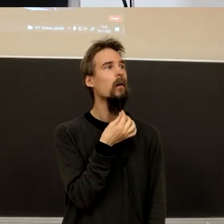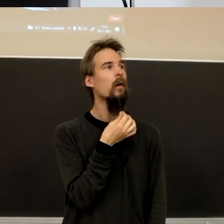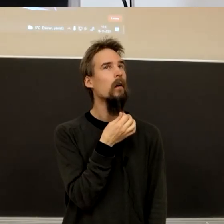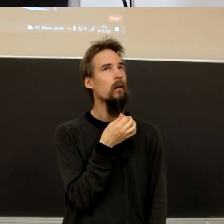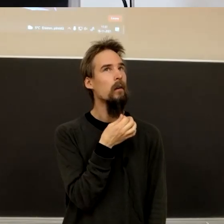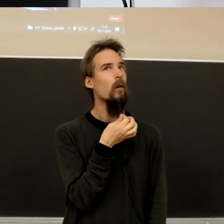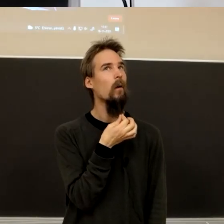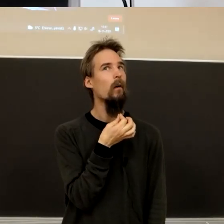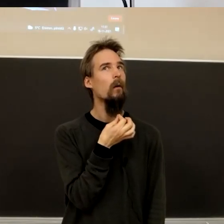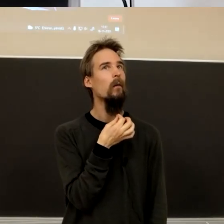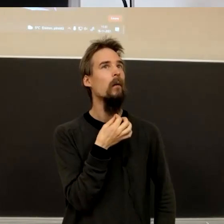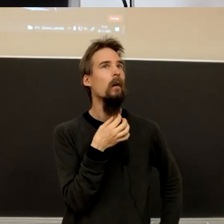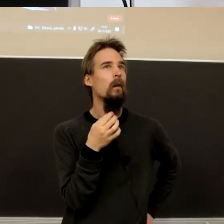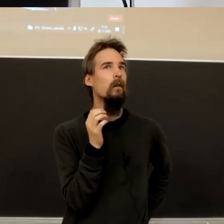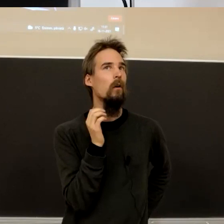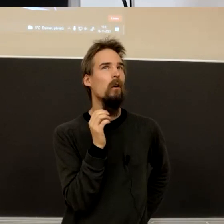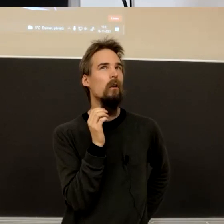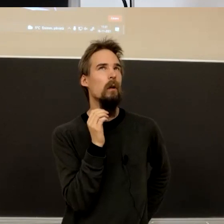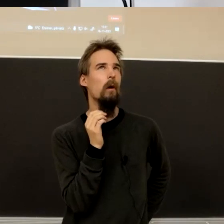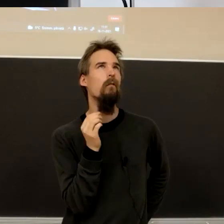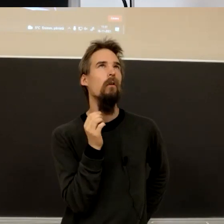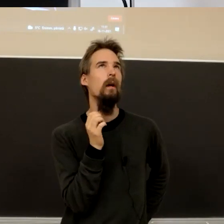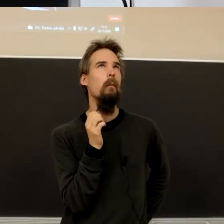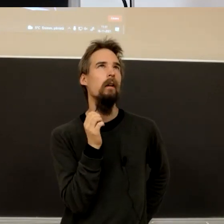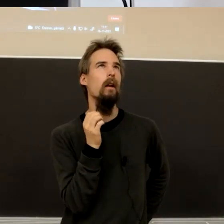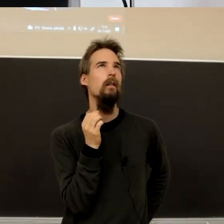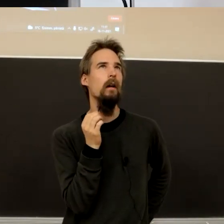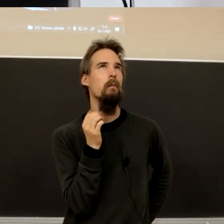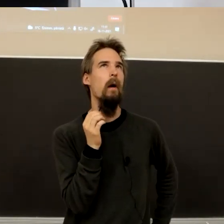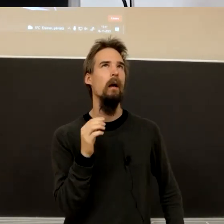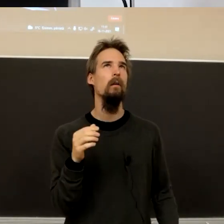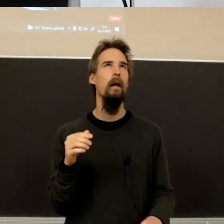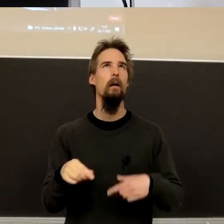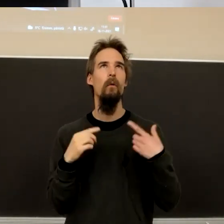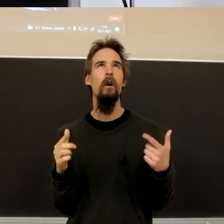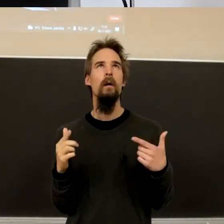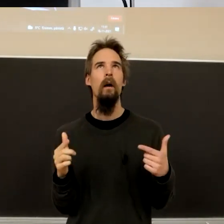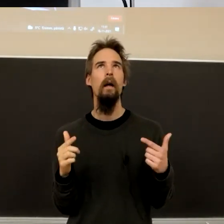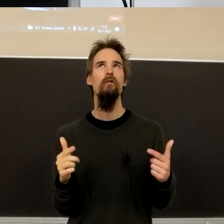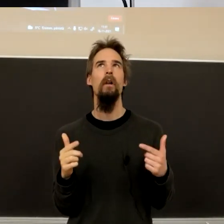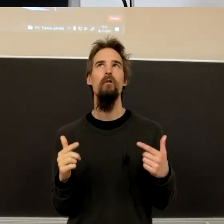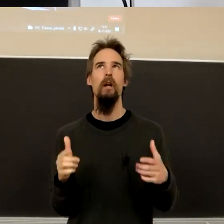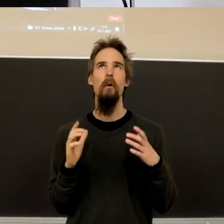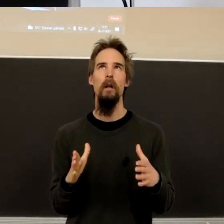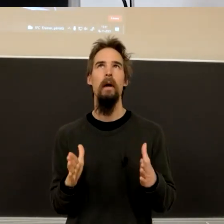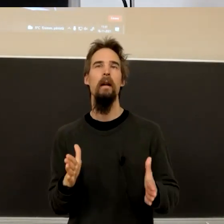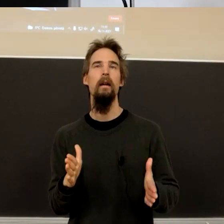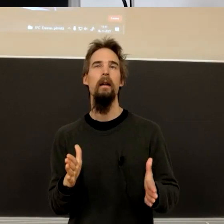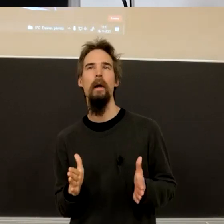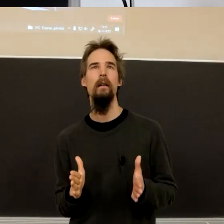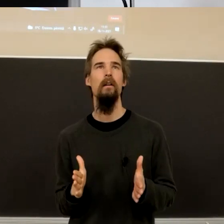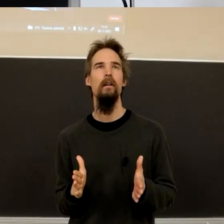tarpeen. Mutta tavallaan instrumentaalisesti. Joo, mä olisin voinut ehkä määritellä tarkemmin, tai ehkä mun ajatus oli just, että monet